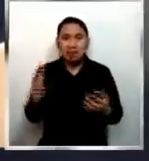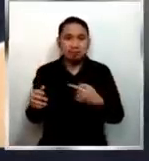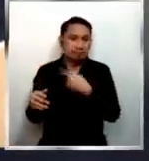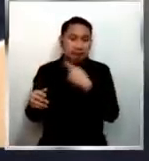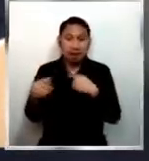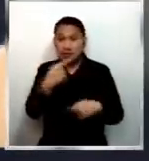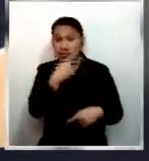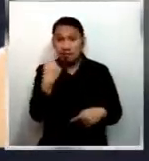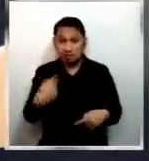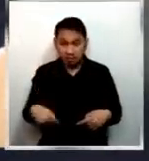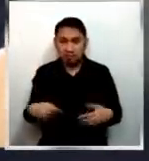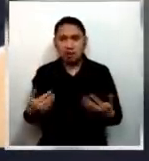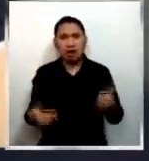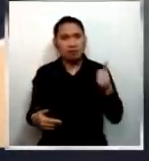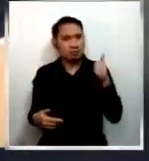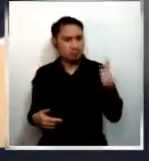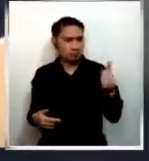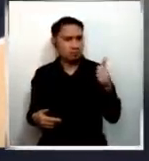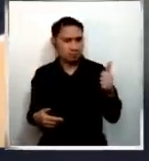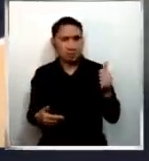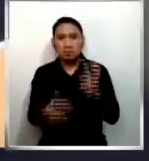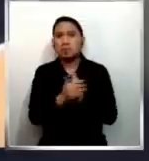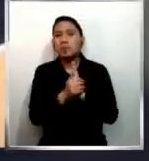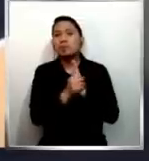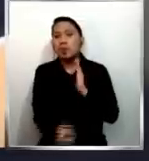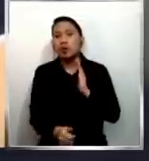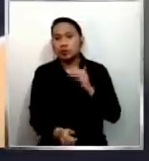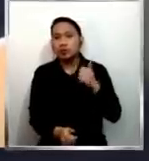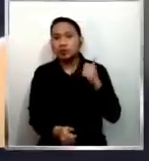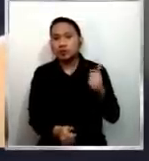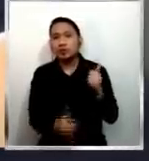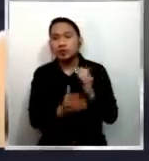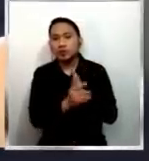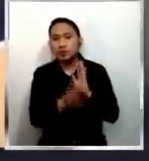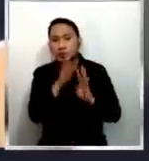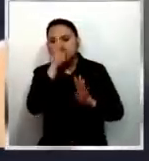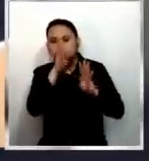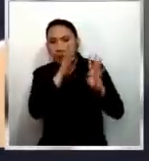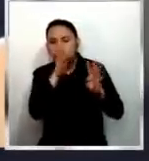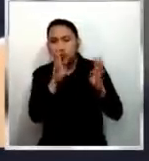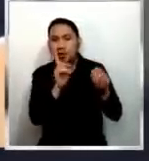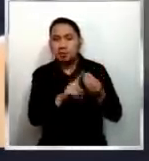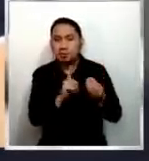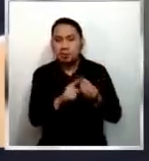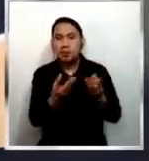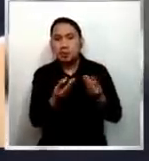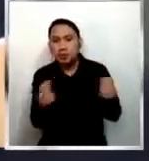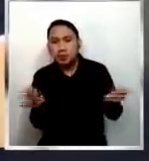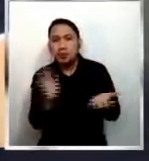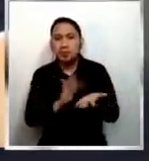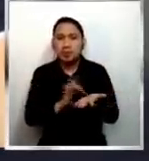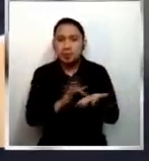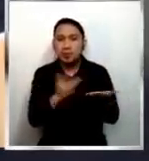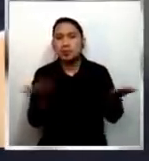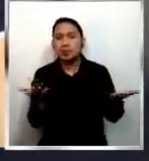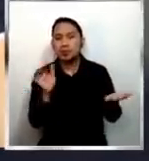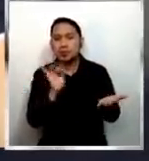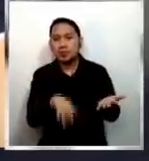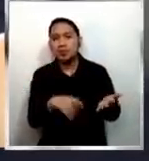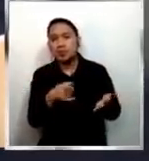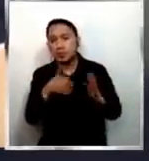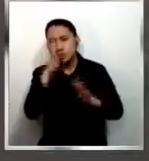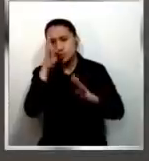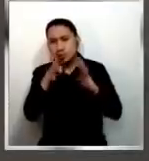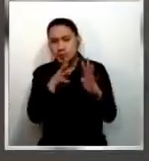na o dalubhasa pagdating sa pag-imbento ng mga bakuna o pag-discovery ng mga bakuna para sa mga